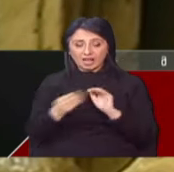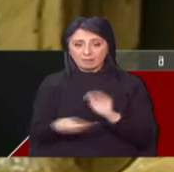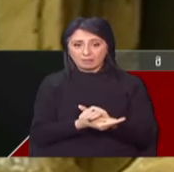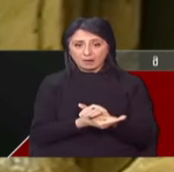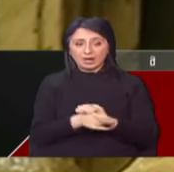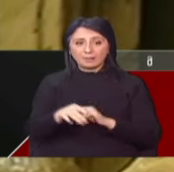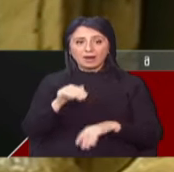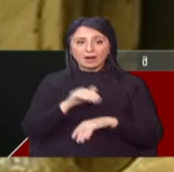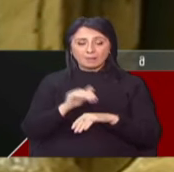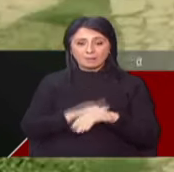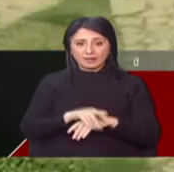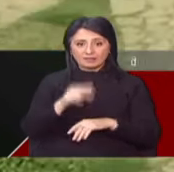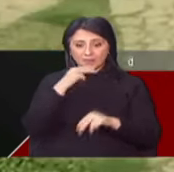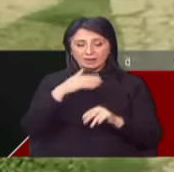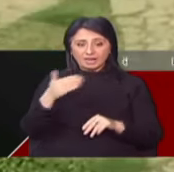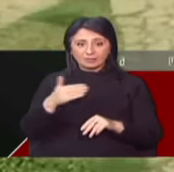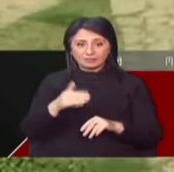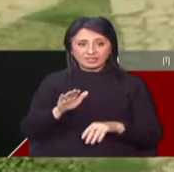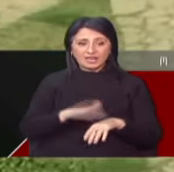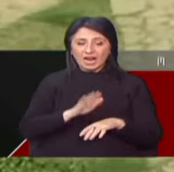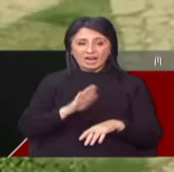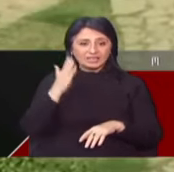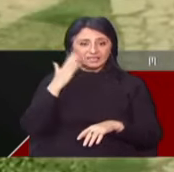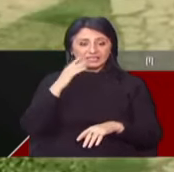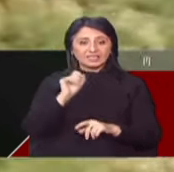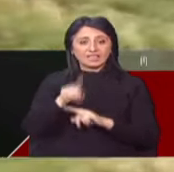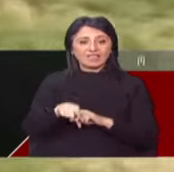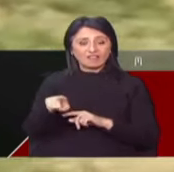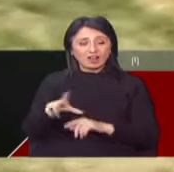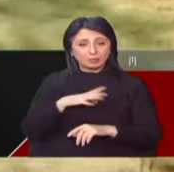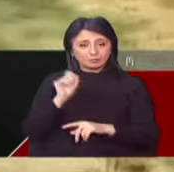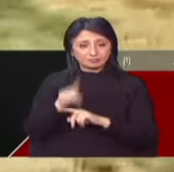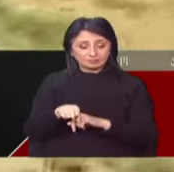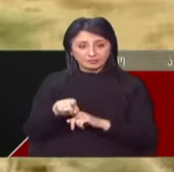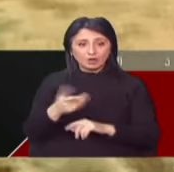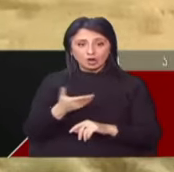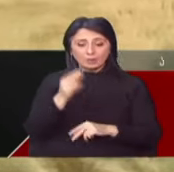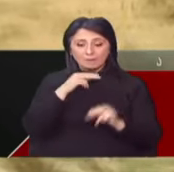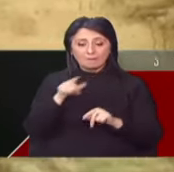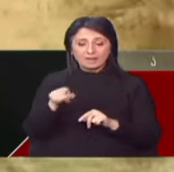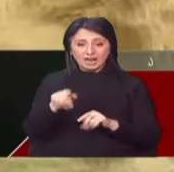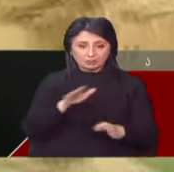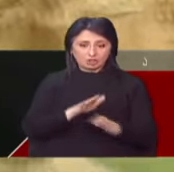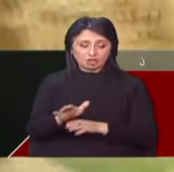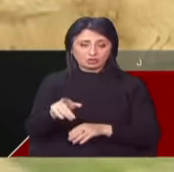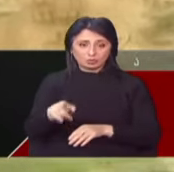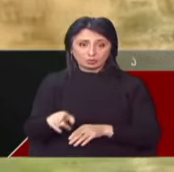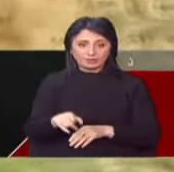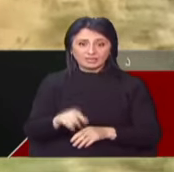ამის მოტივაციად ბრალდების მხარე არაკეთილ სინდისიერ დავალებას ასახელებს, რომელიც ბრალდებულებმა